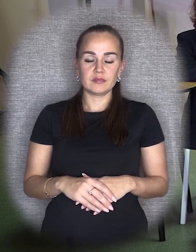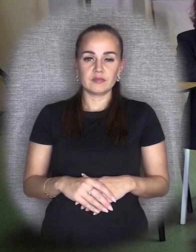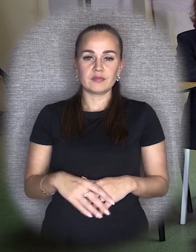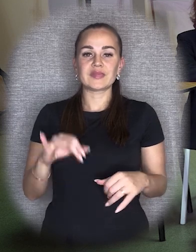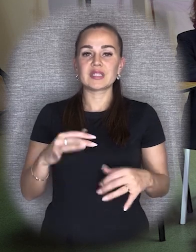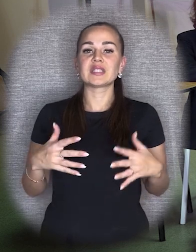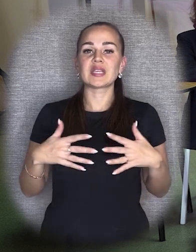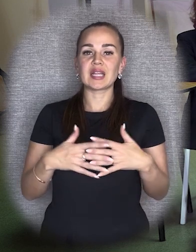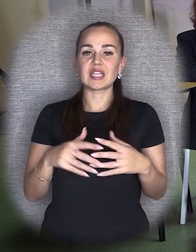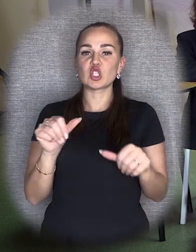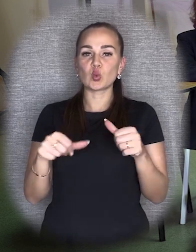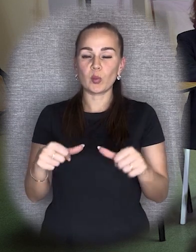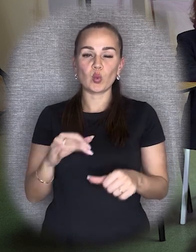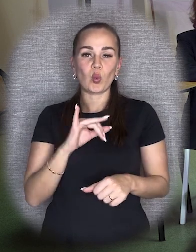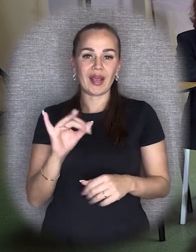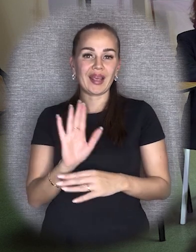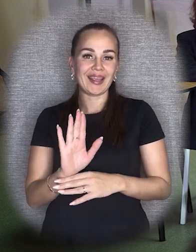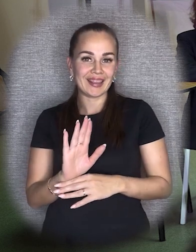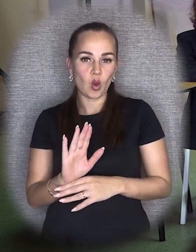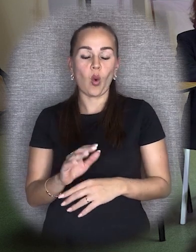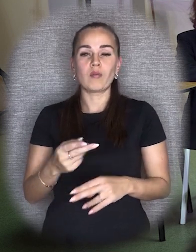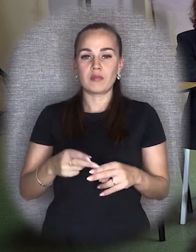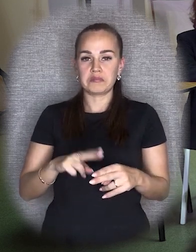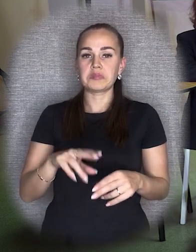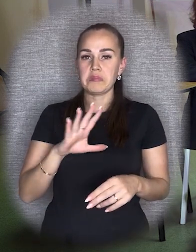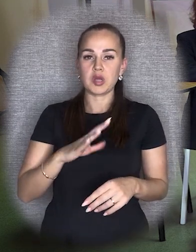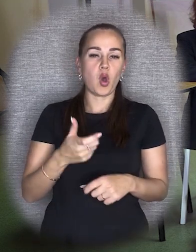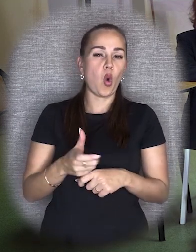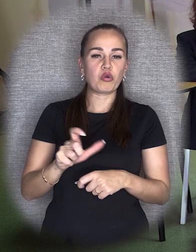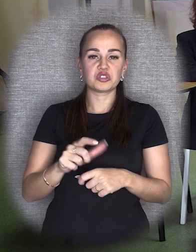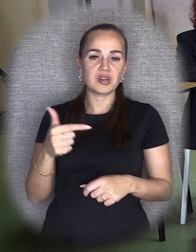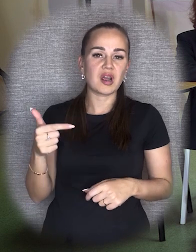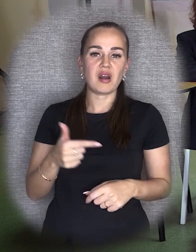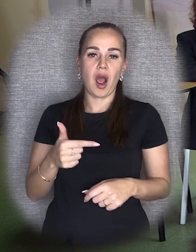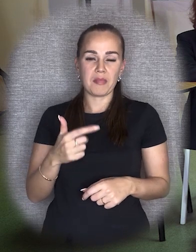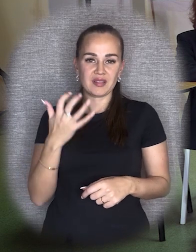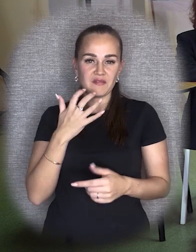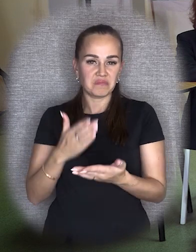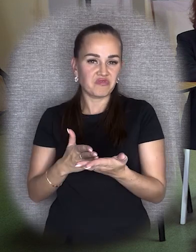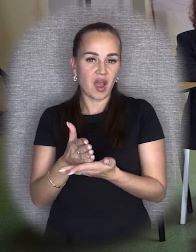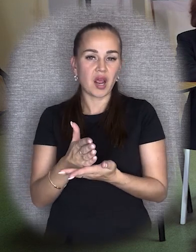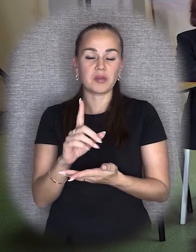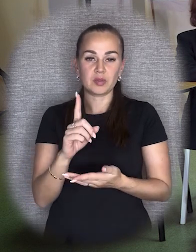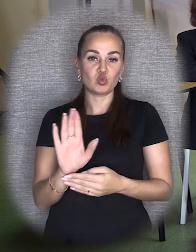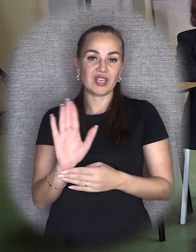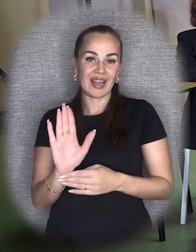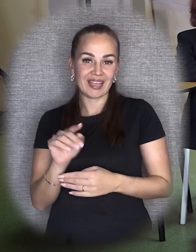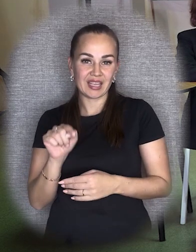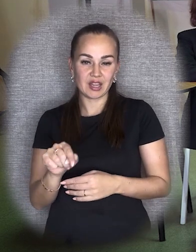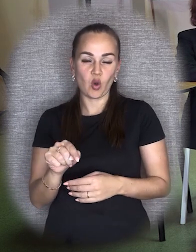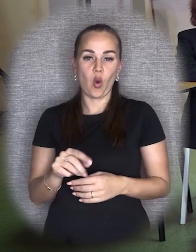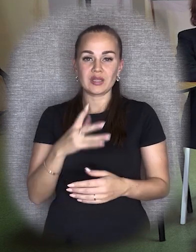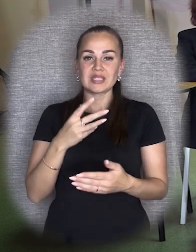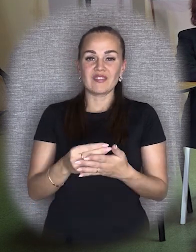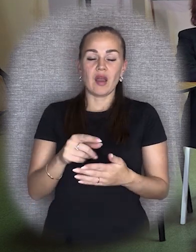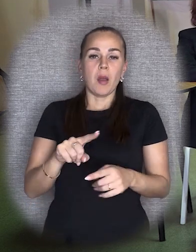соединить скульптуру и кино вот здесь было очень грамотным ходом, потому что кинематограф тоже с его